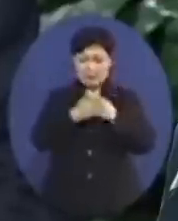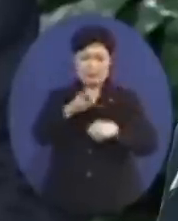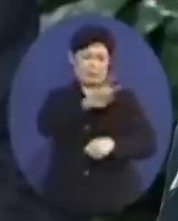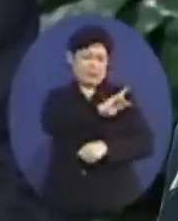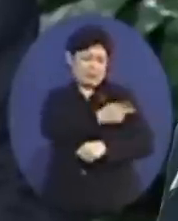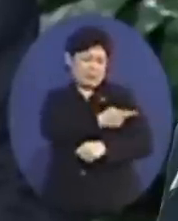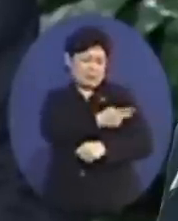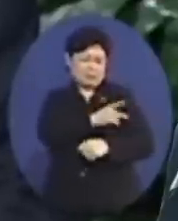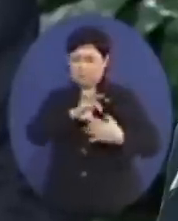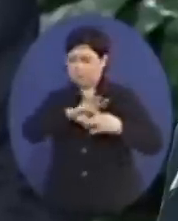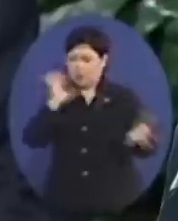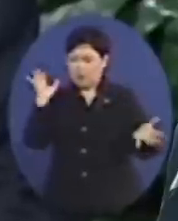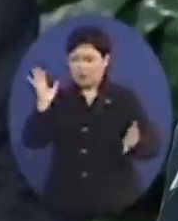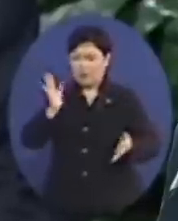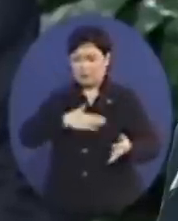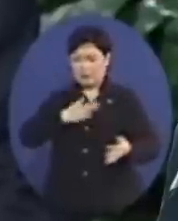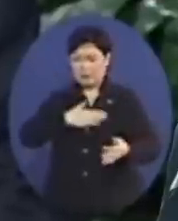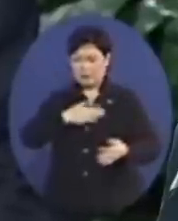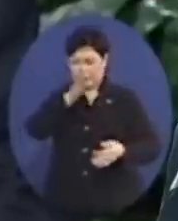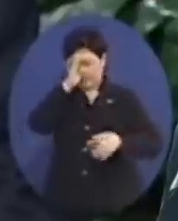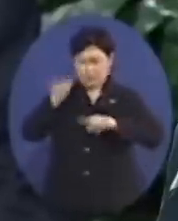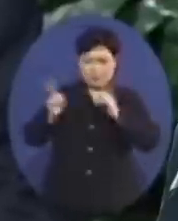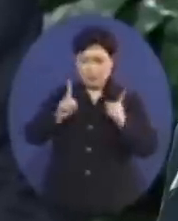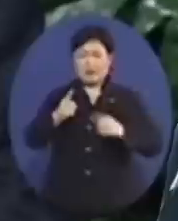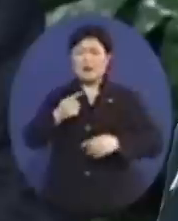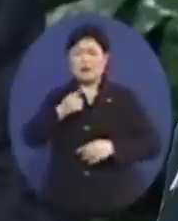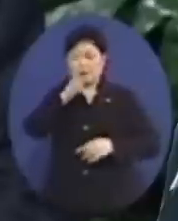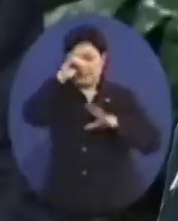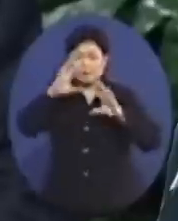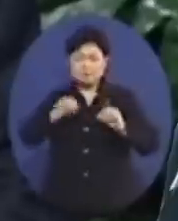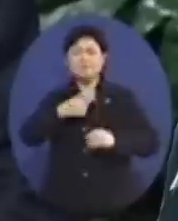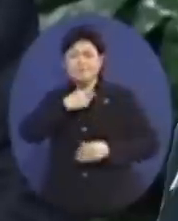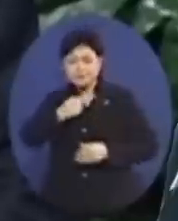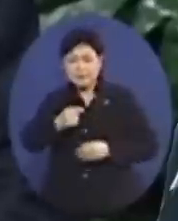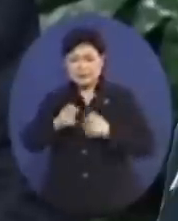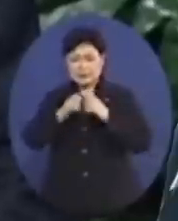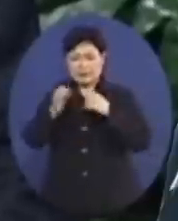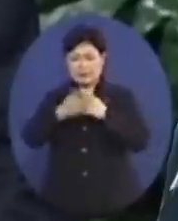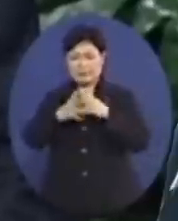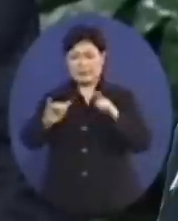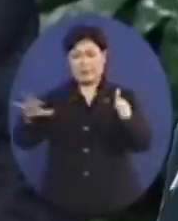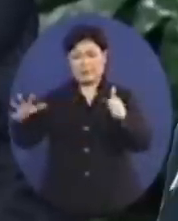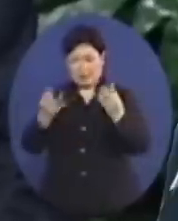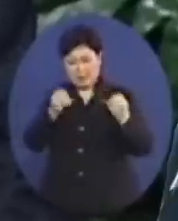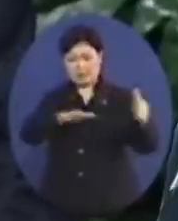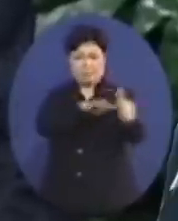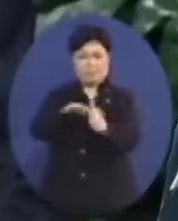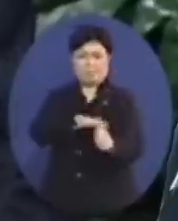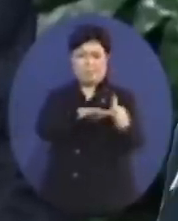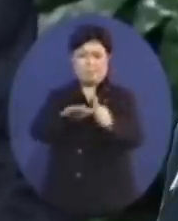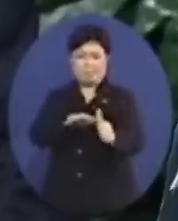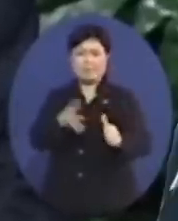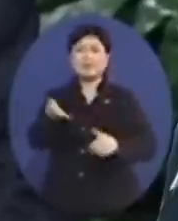하든 삼단이라 하든 나고 보자, 그래서 사람들이 많이 따라다녔어요.